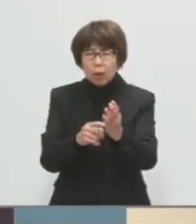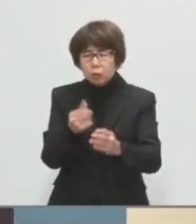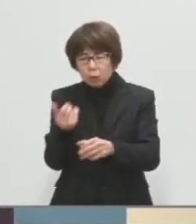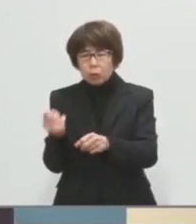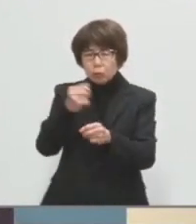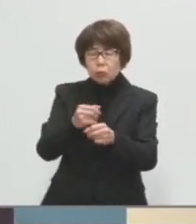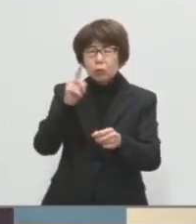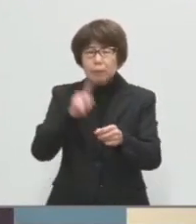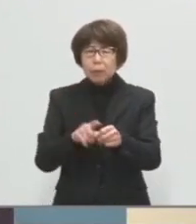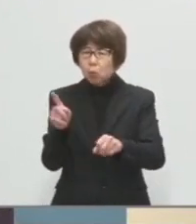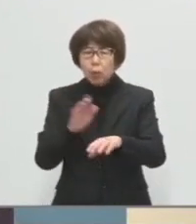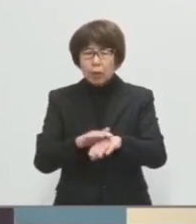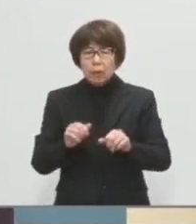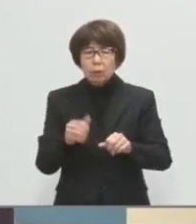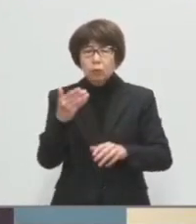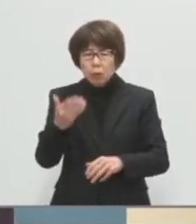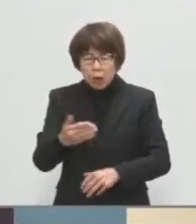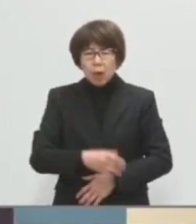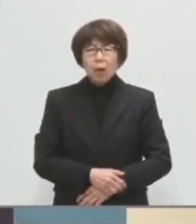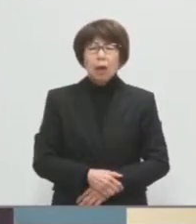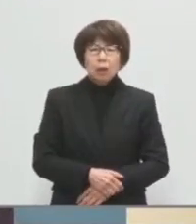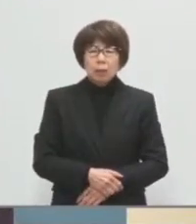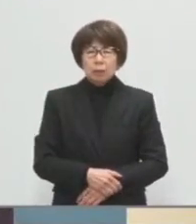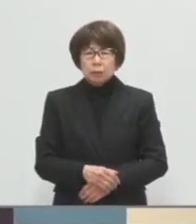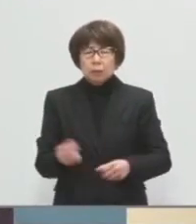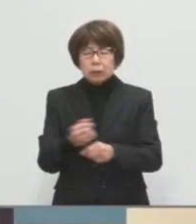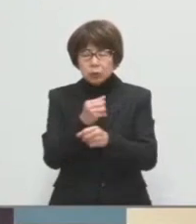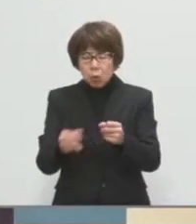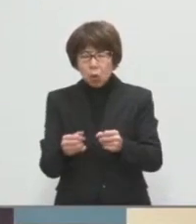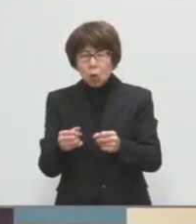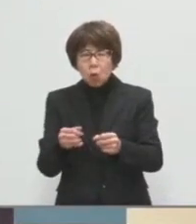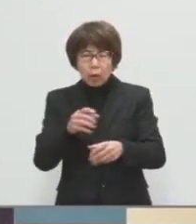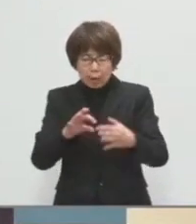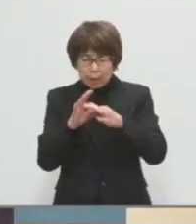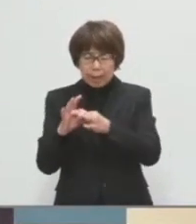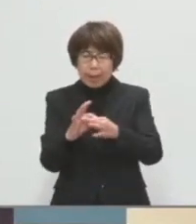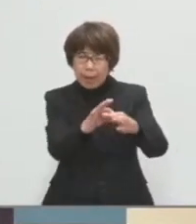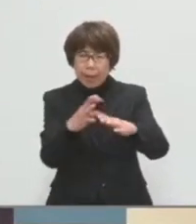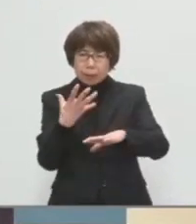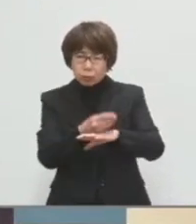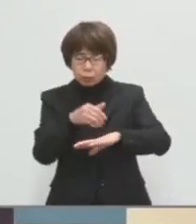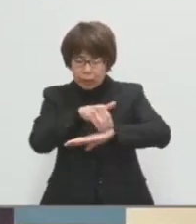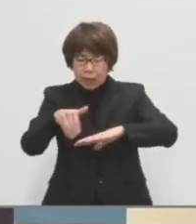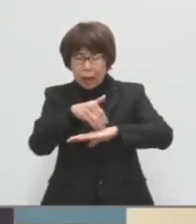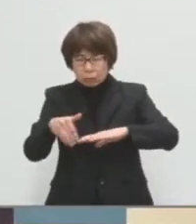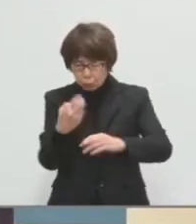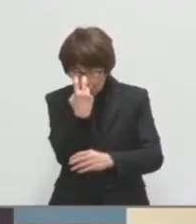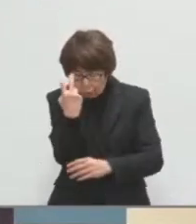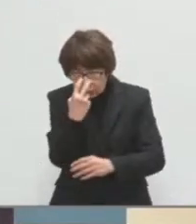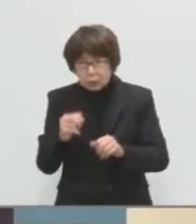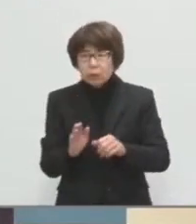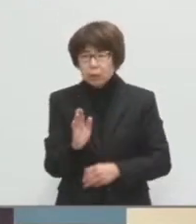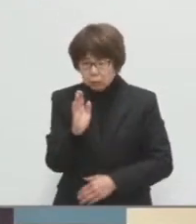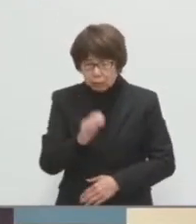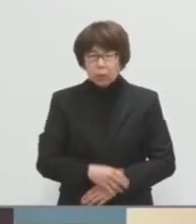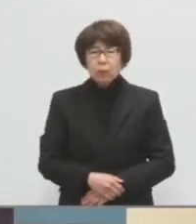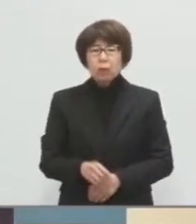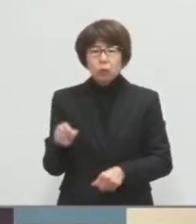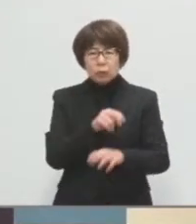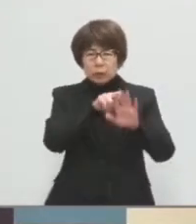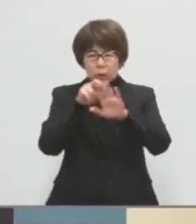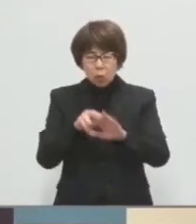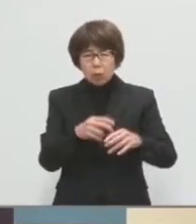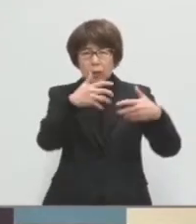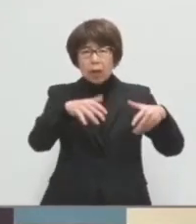bcp事業継続計画の確認をお願い致します特に医療機関や